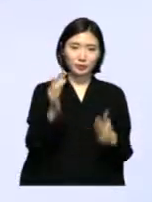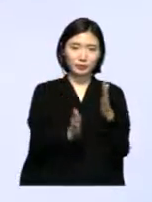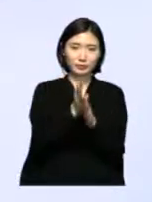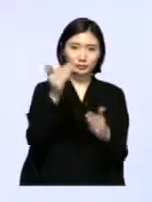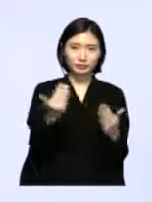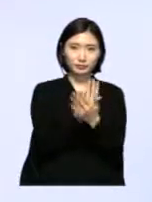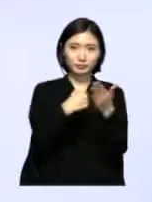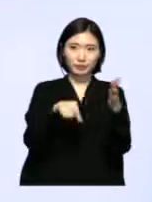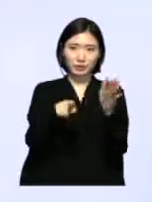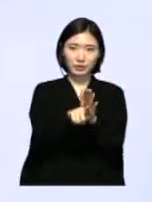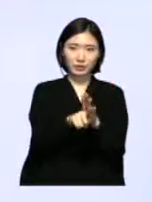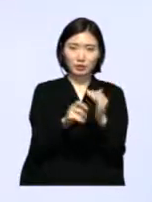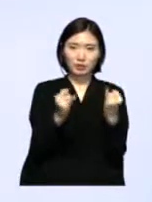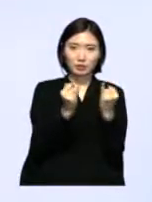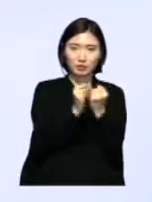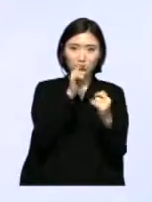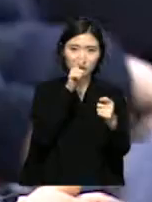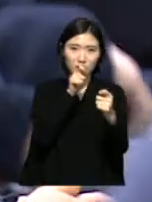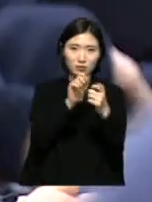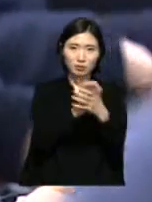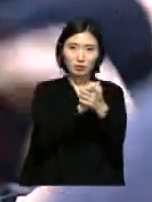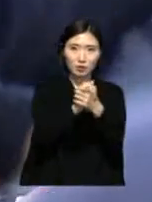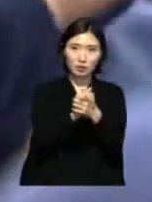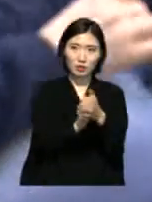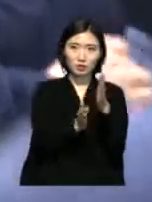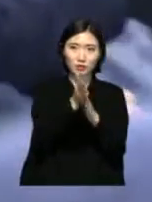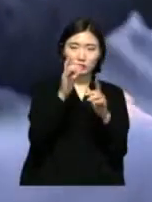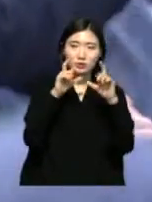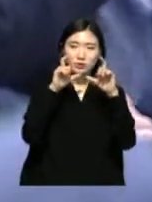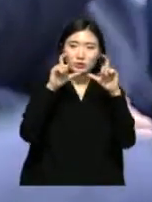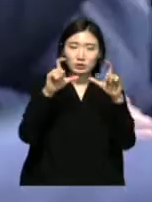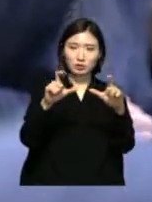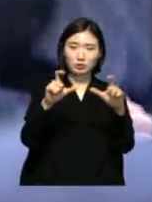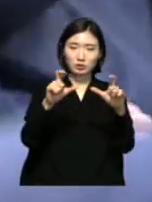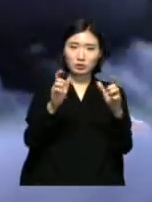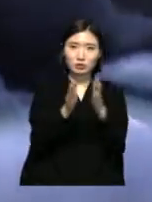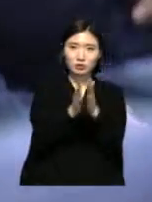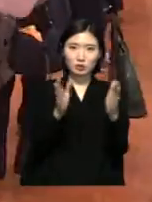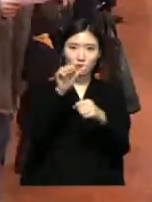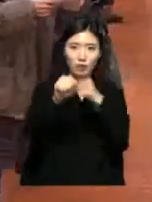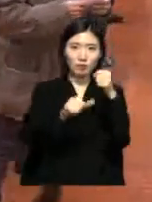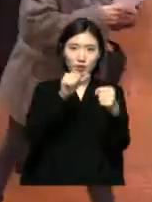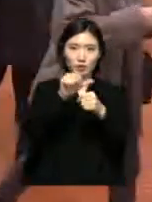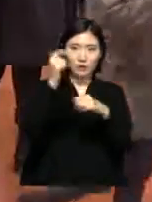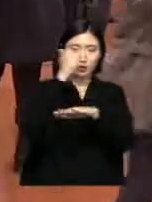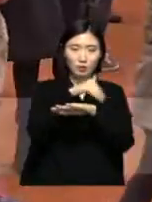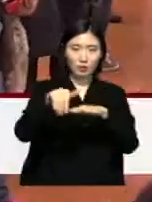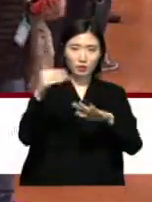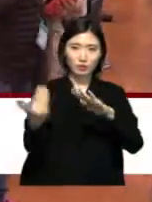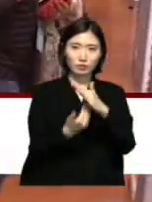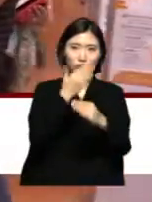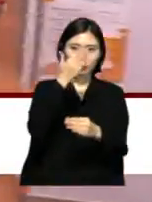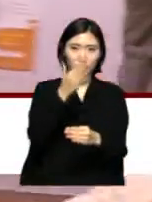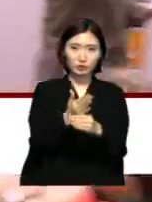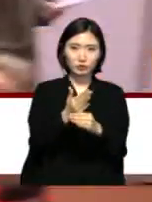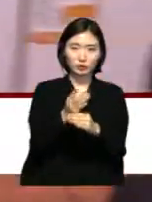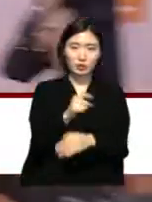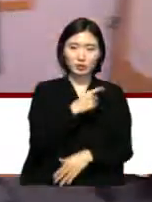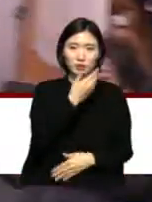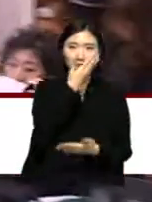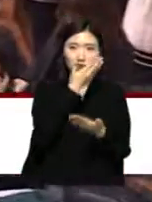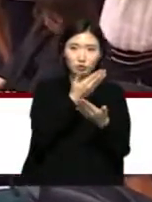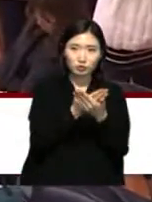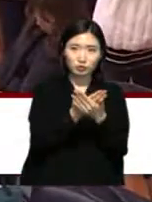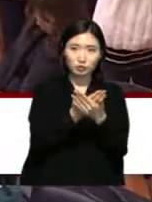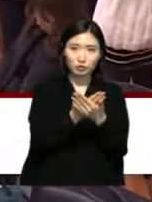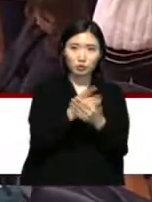위해서 송파구는 여성 친화 도시 원년 선포를 시작으로 향후 5년 계획을 수립했습니다. 가장 역점적으로 추진되는